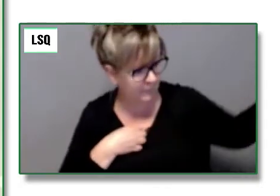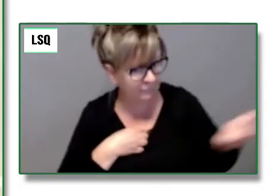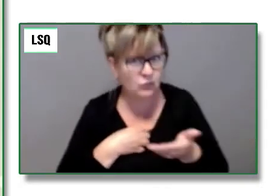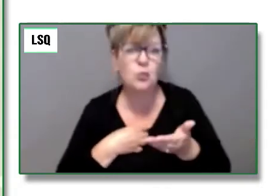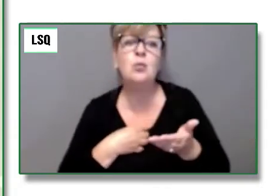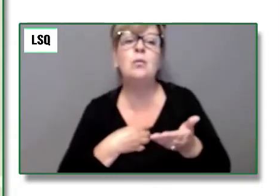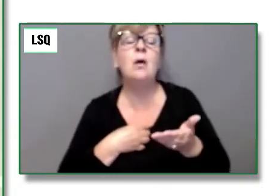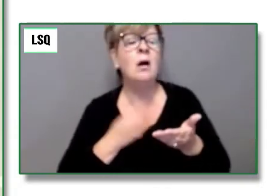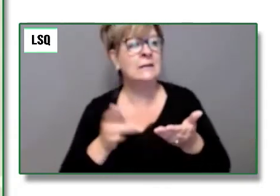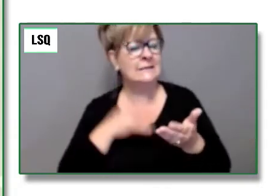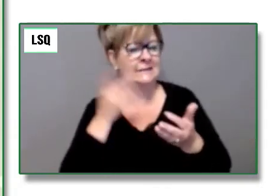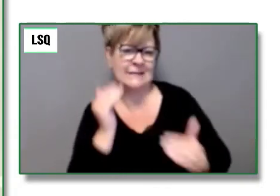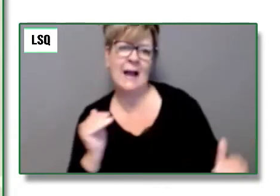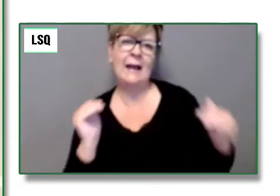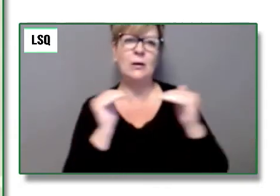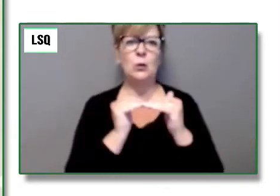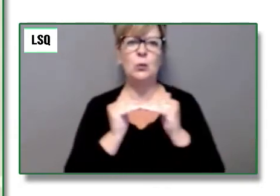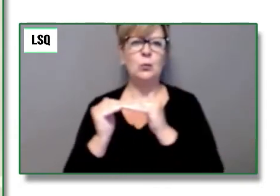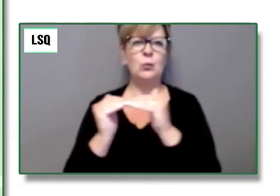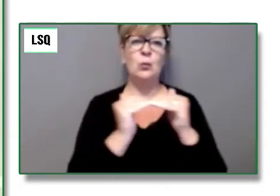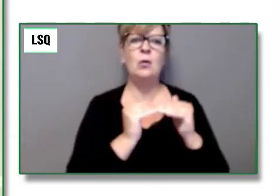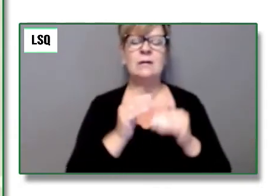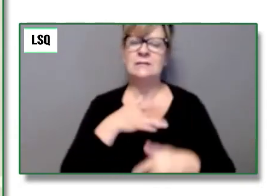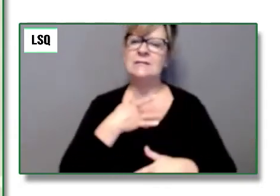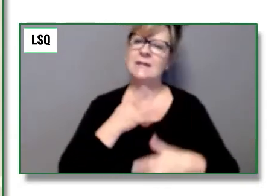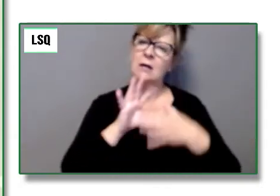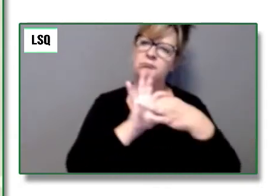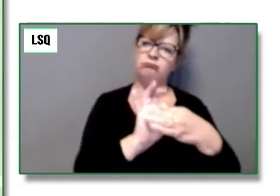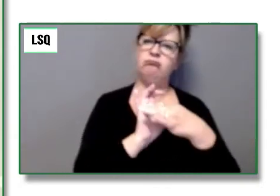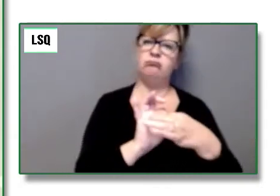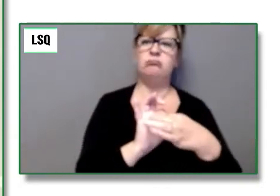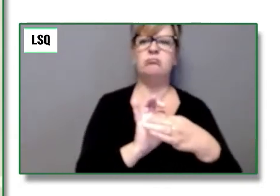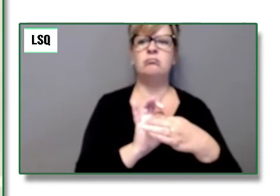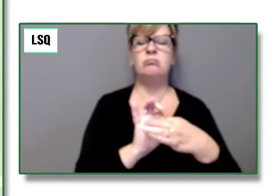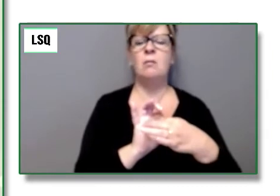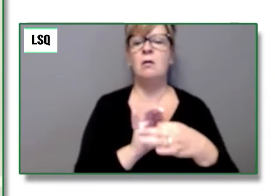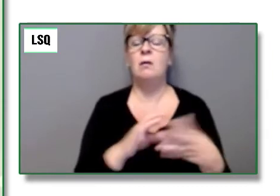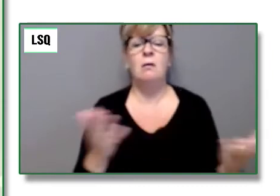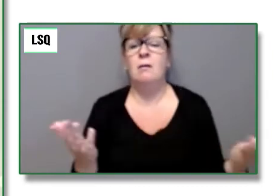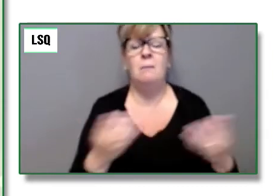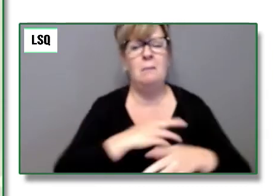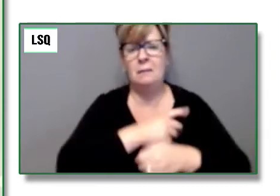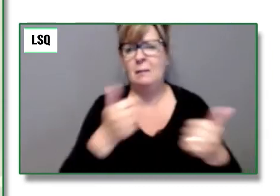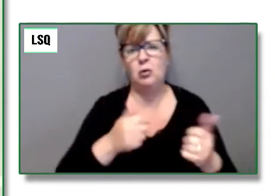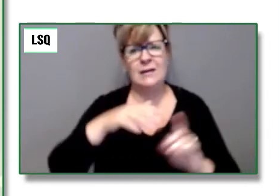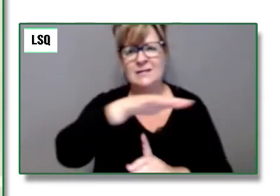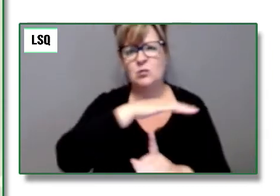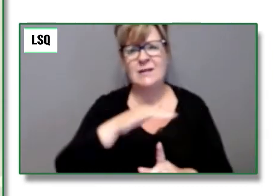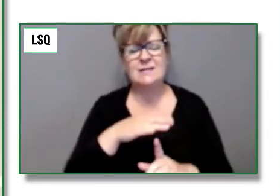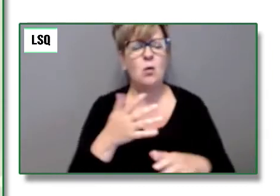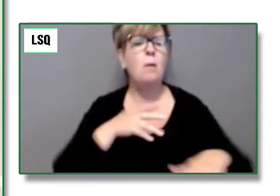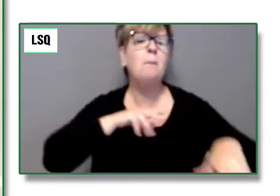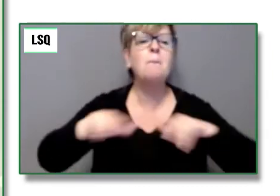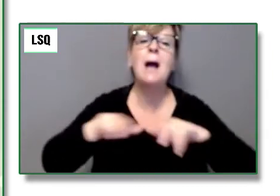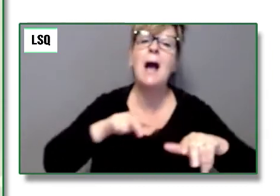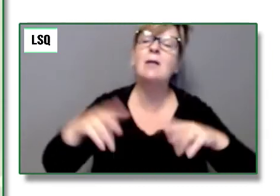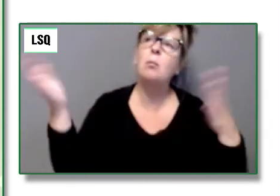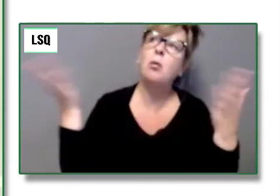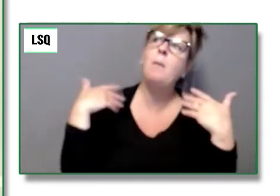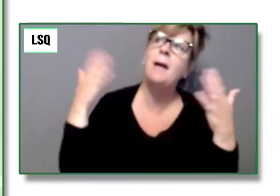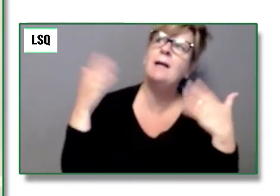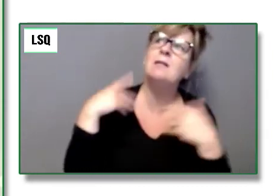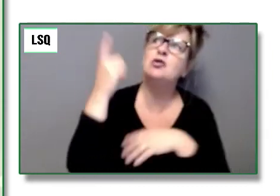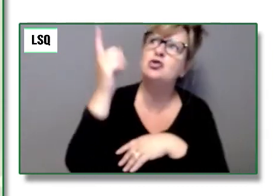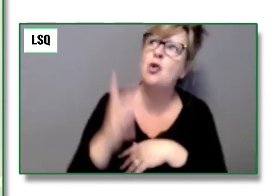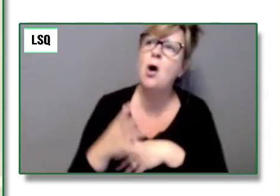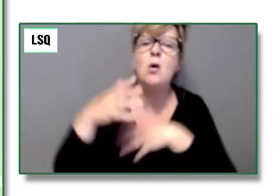balade indépendamment seul ou que vous participiez à une activité de groupe ou vous allez par exemple faire de